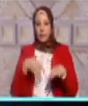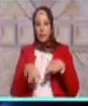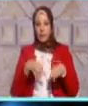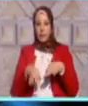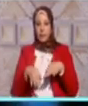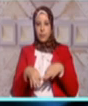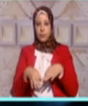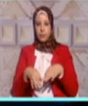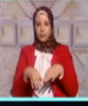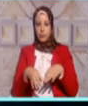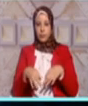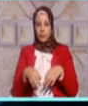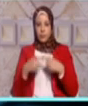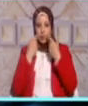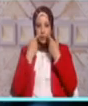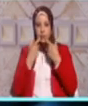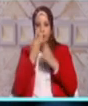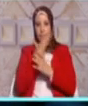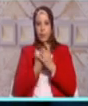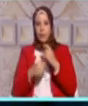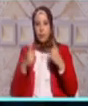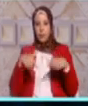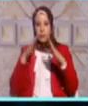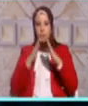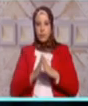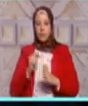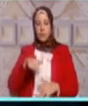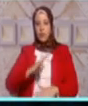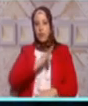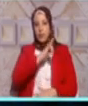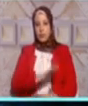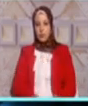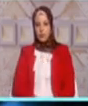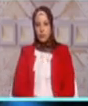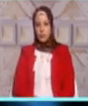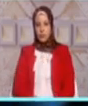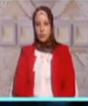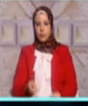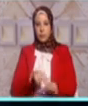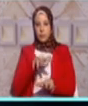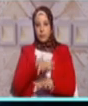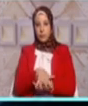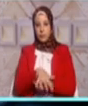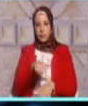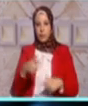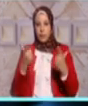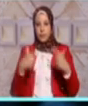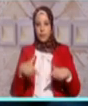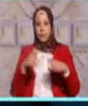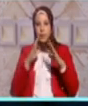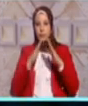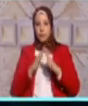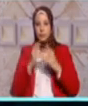المصريين بالخارج أو أبناء مصر بالخارج جزء من نسيج الوطن، وفي نفس الوقت الدولة المصرية